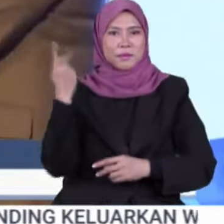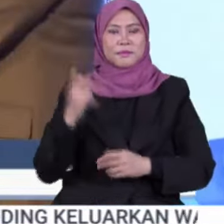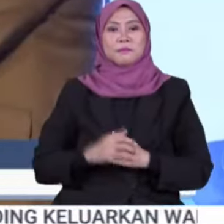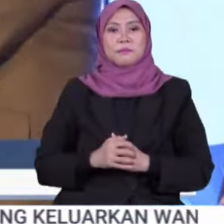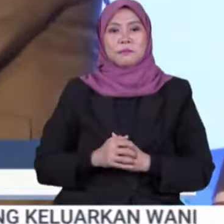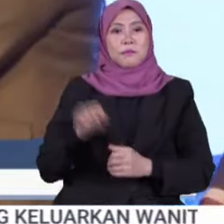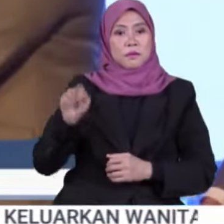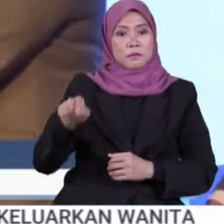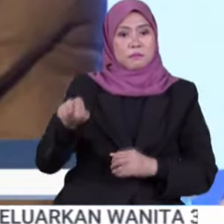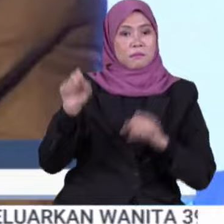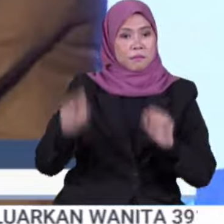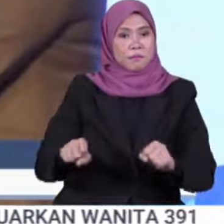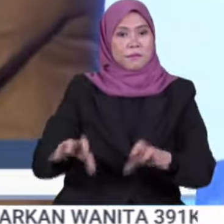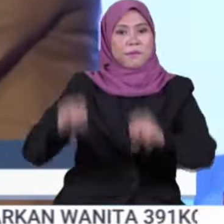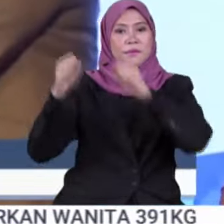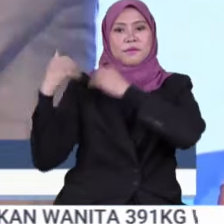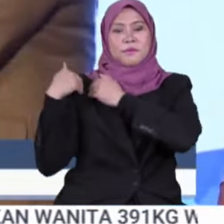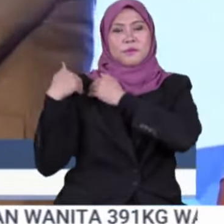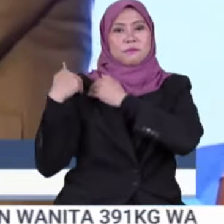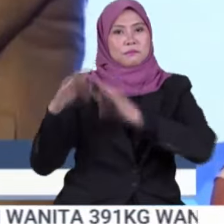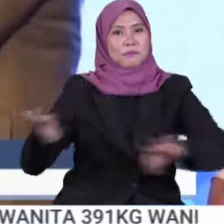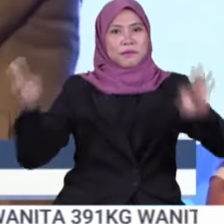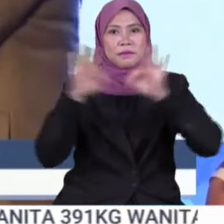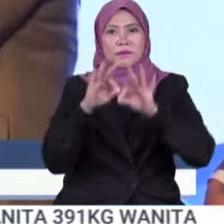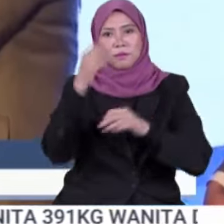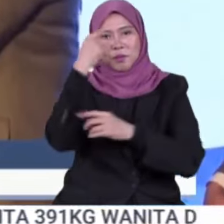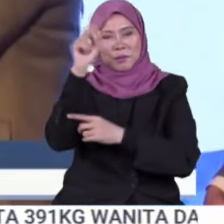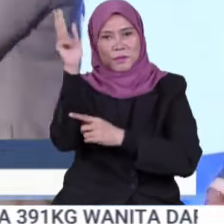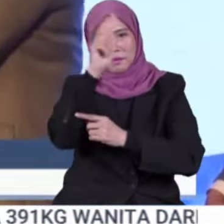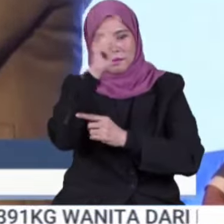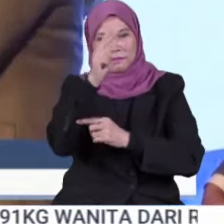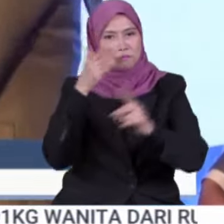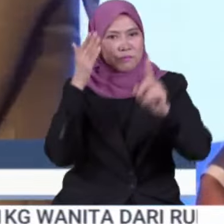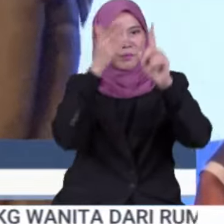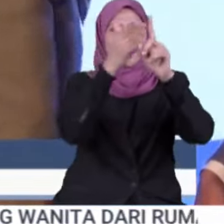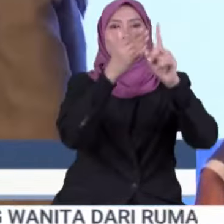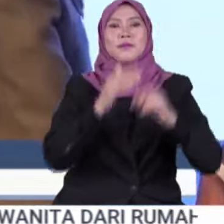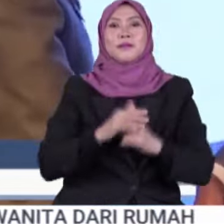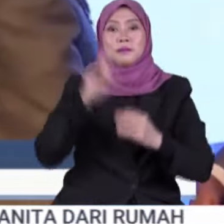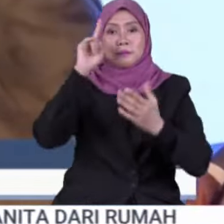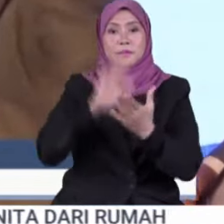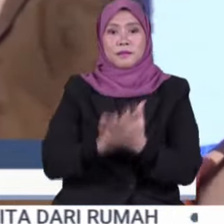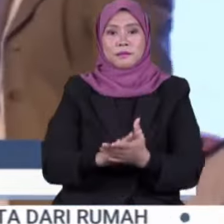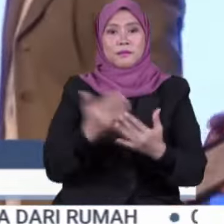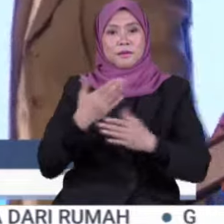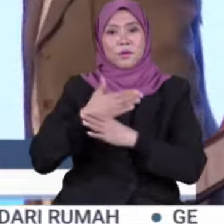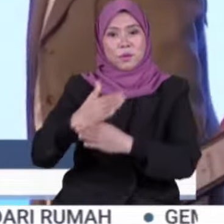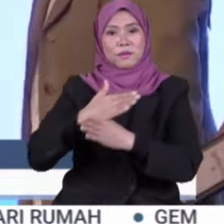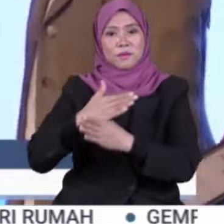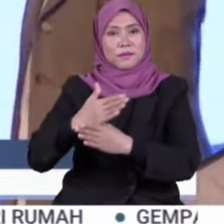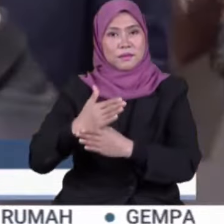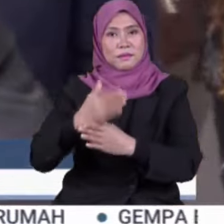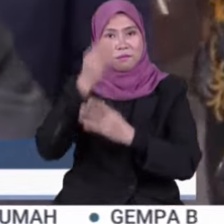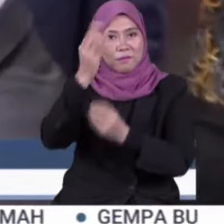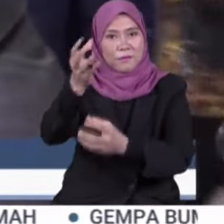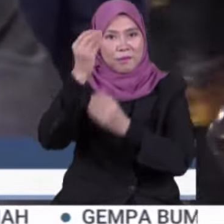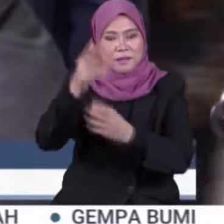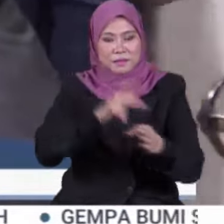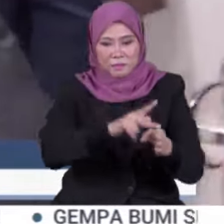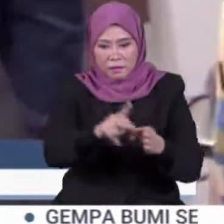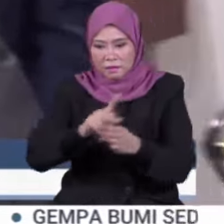MBOT dapat memainkan peranan utama dalam menzahirkan hasrat kerajaan itu. Beliau percaya dengan perkongsian maklumat dan kepakaran